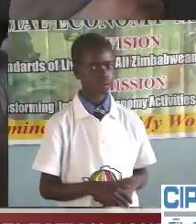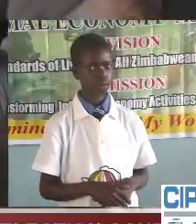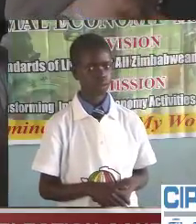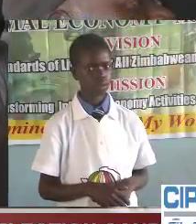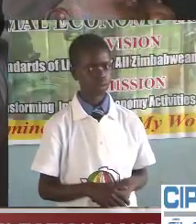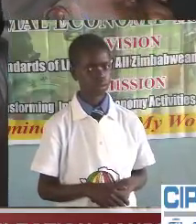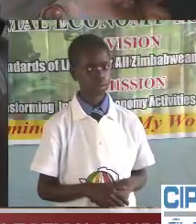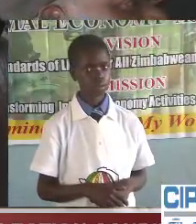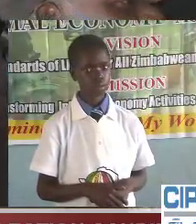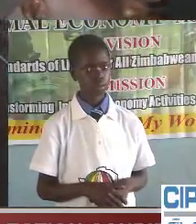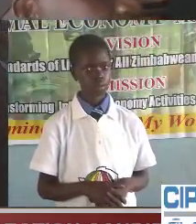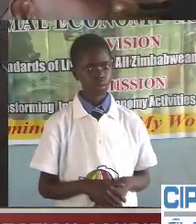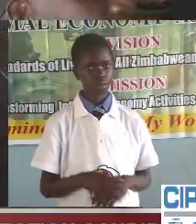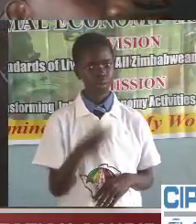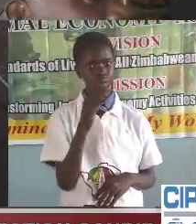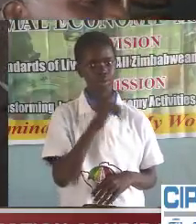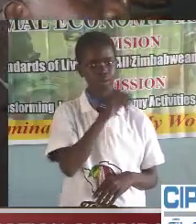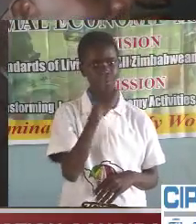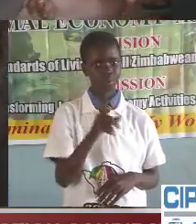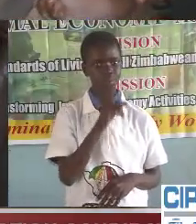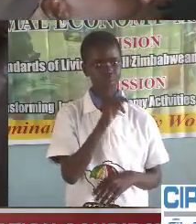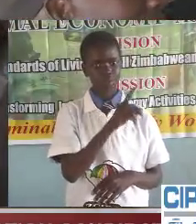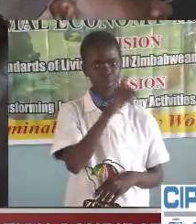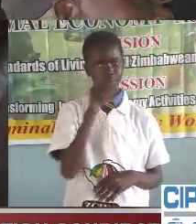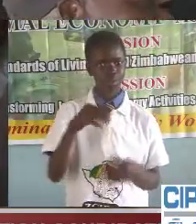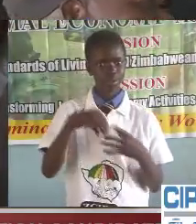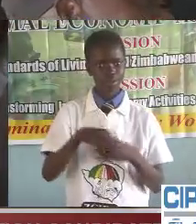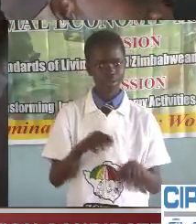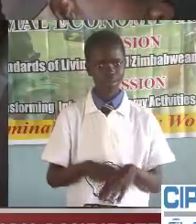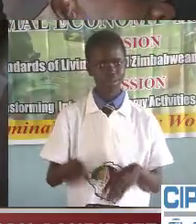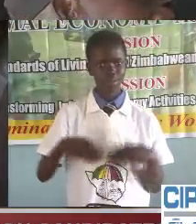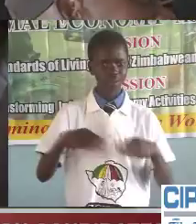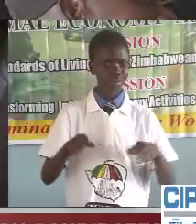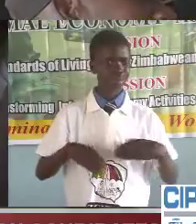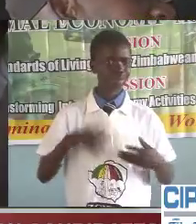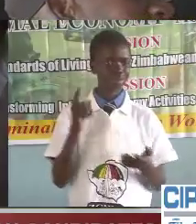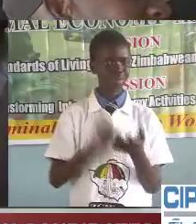Ndotenda nemibvunzo yenyu. Ndoda kutanga nevatanga vaya